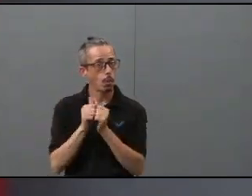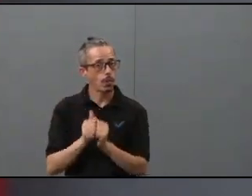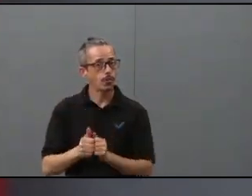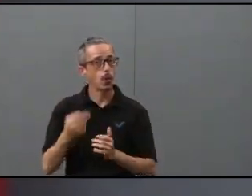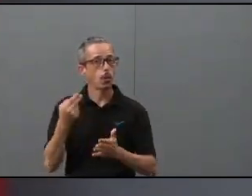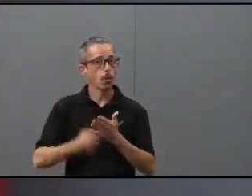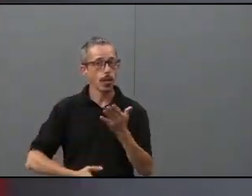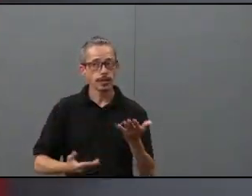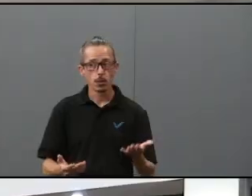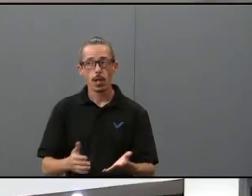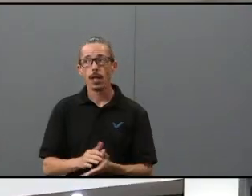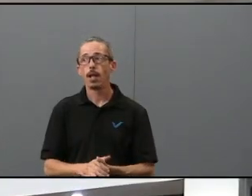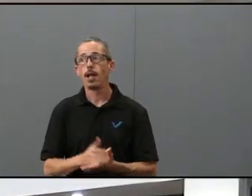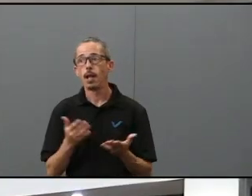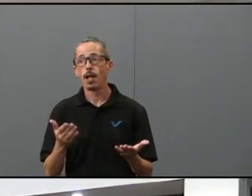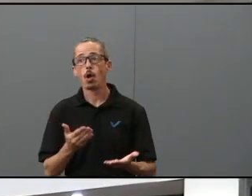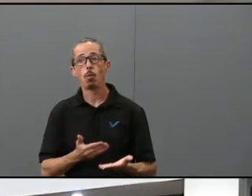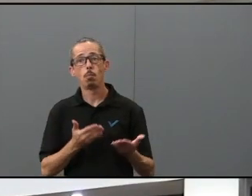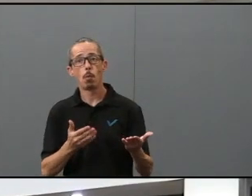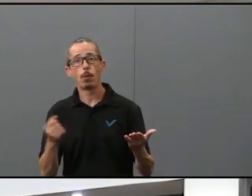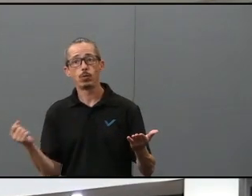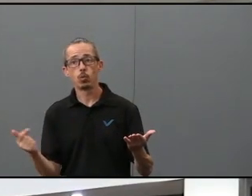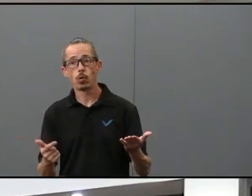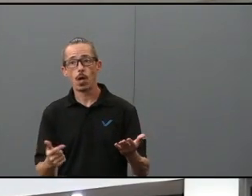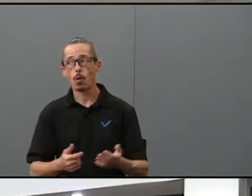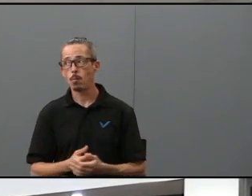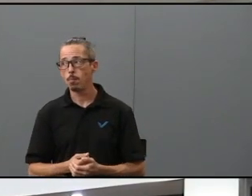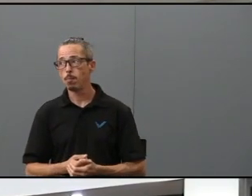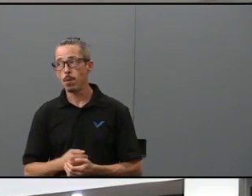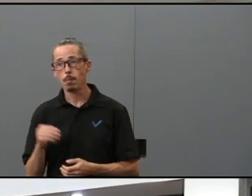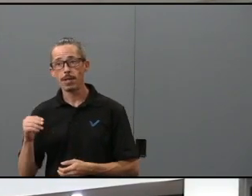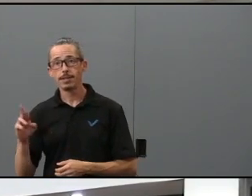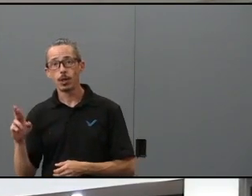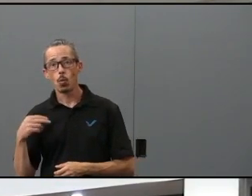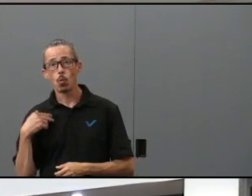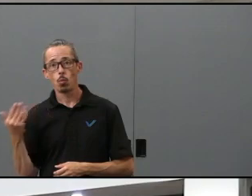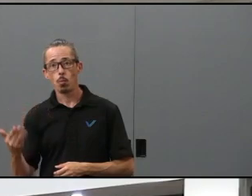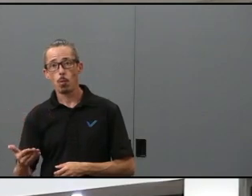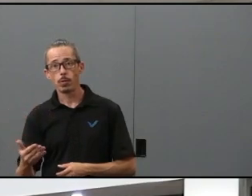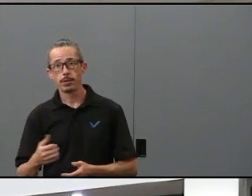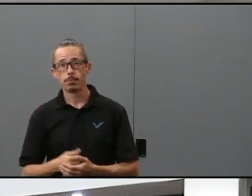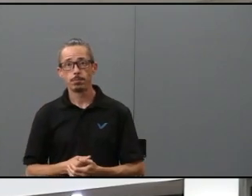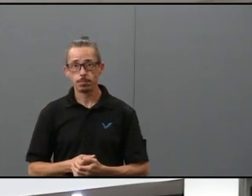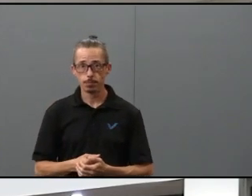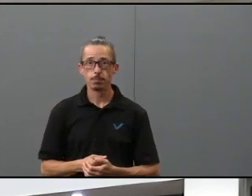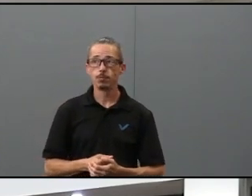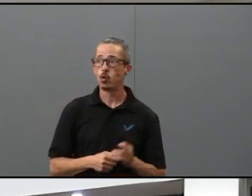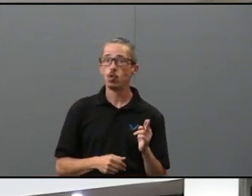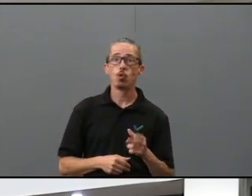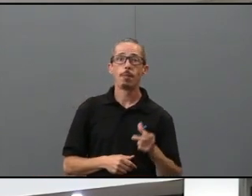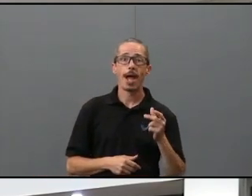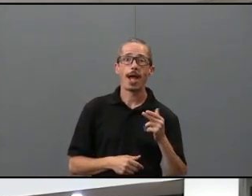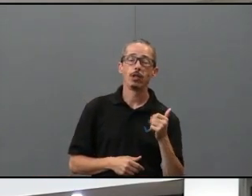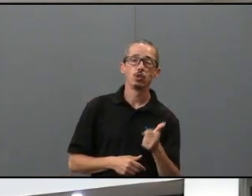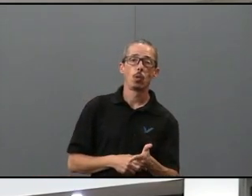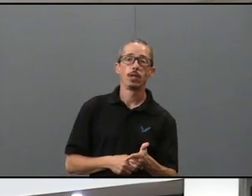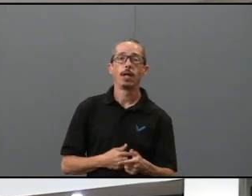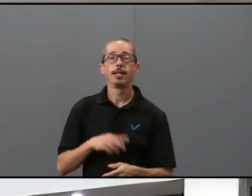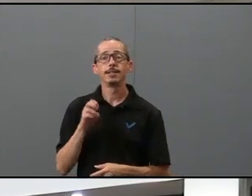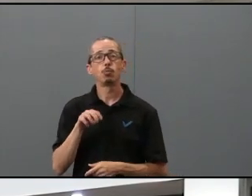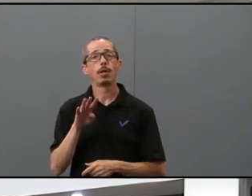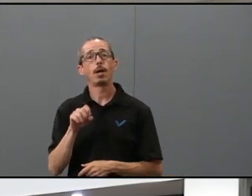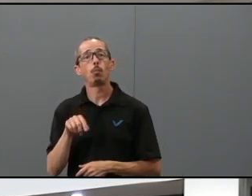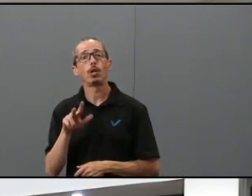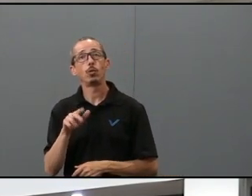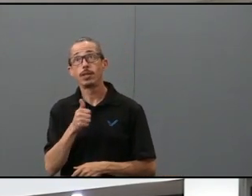contractuelle merci donc un proposeur un appuyur ou Mertin rou propose merci norm urbain j'appuie merci 6.4.3